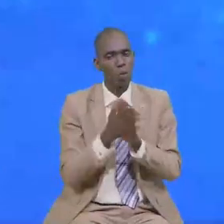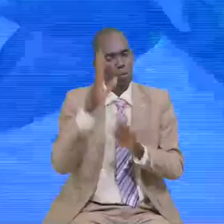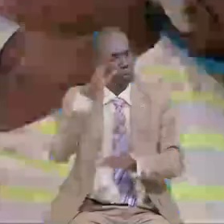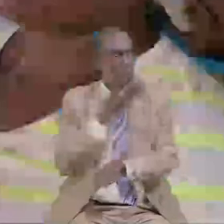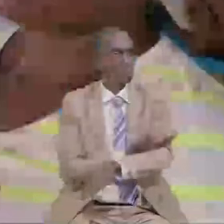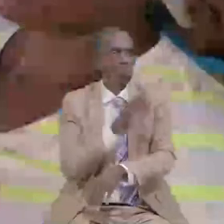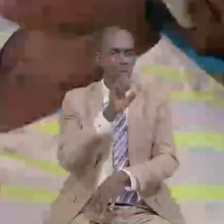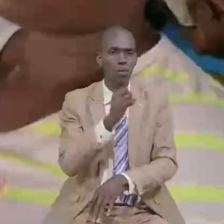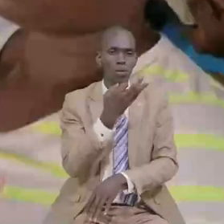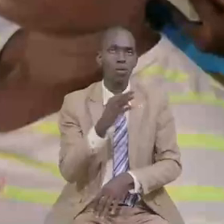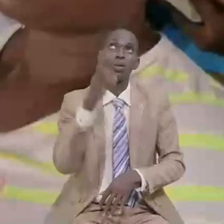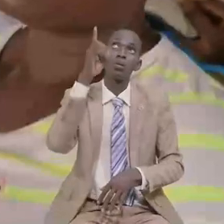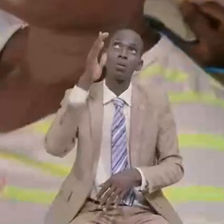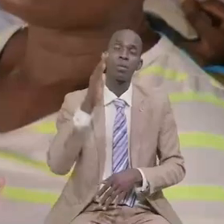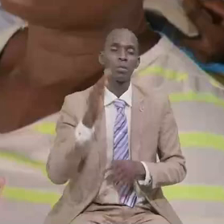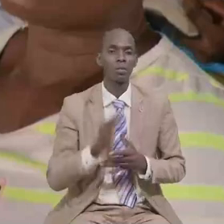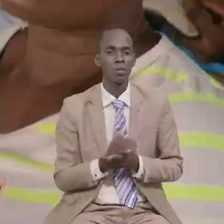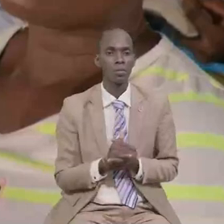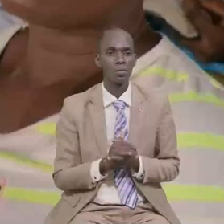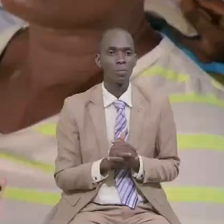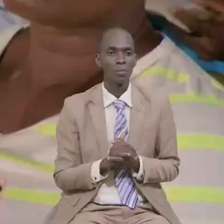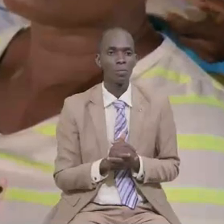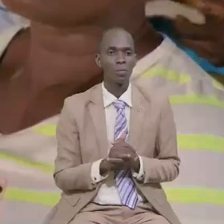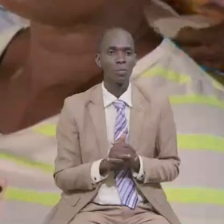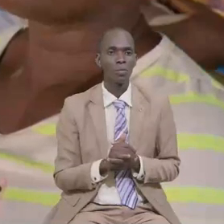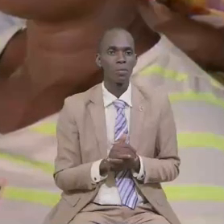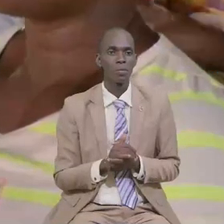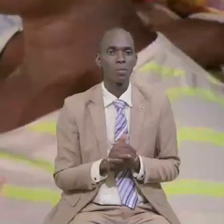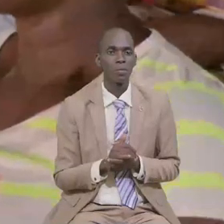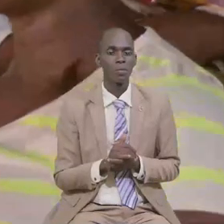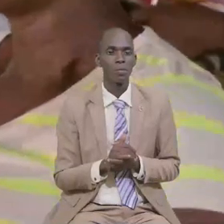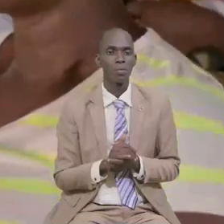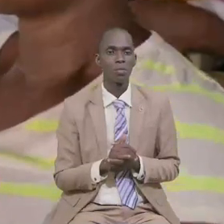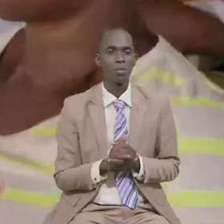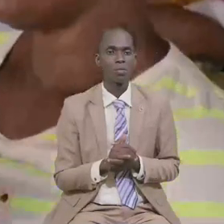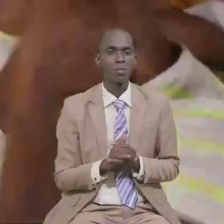croient en son nom, il a donné le pouvoir de devenir enfant de Dieu.